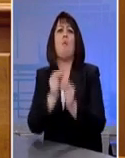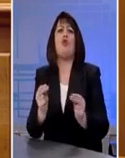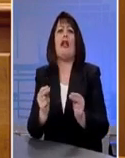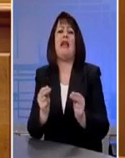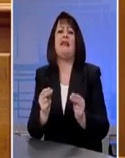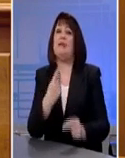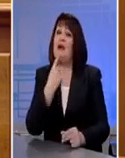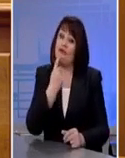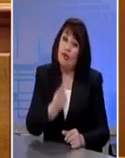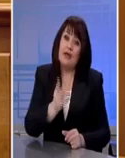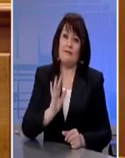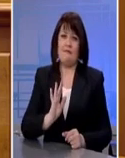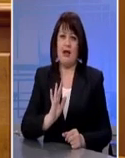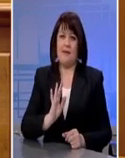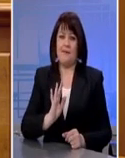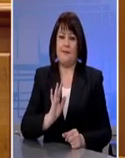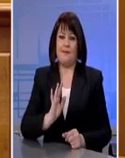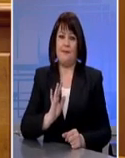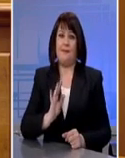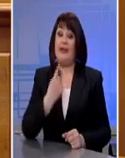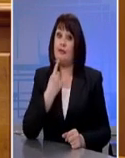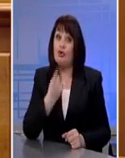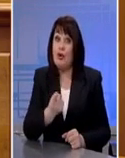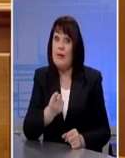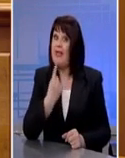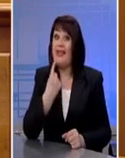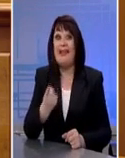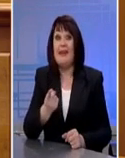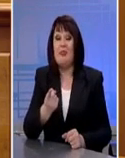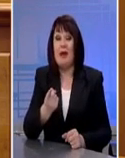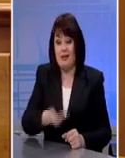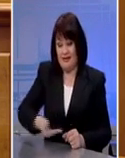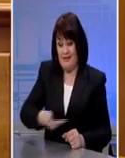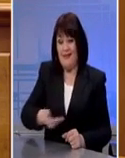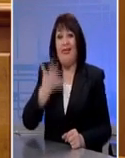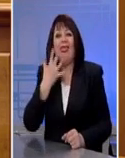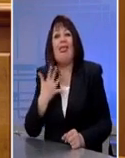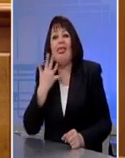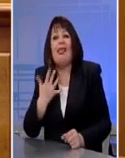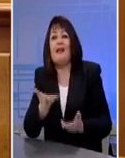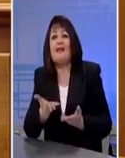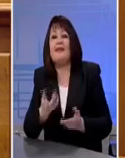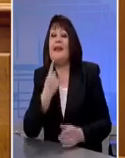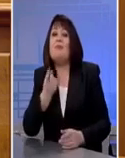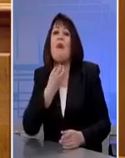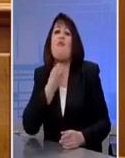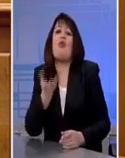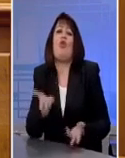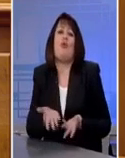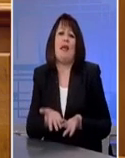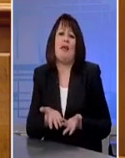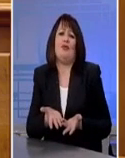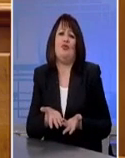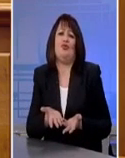Να το μάθει λοιπόν αυτό ο κύριος Καμένος, ότι δεν είπα λιγούριδες αυτούς που είπαν όχι. Προδομένους τους είπα.